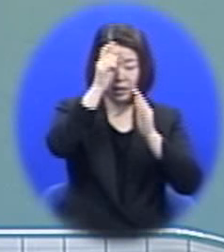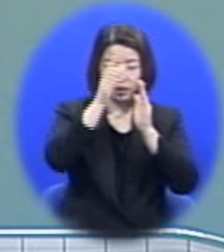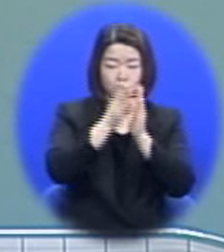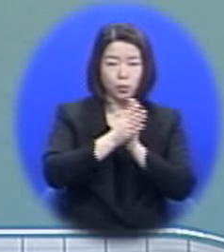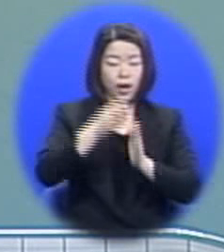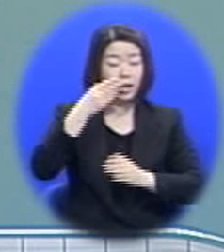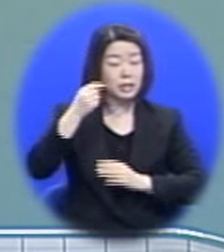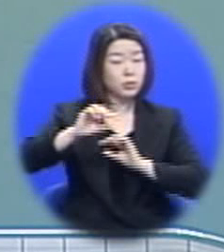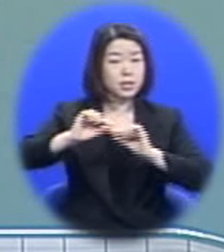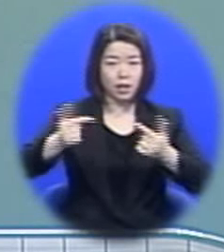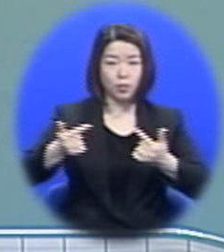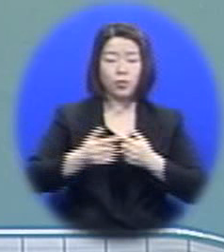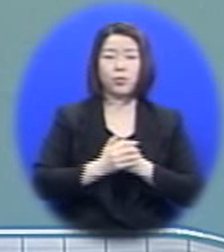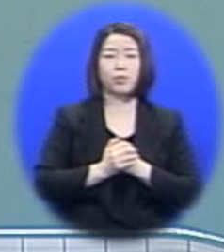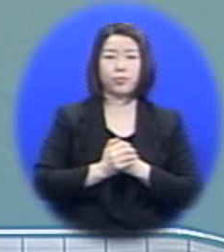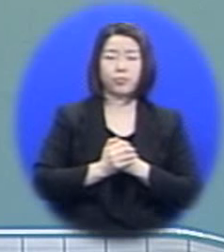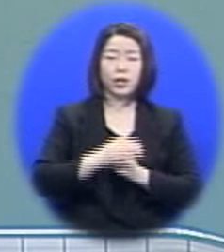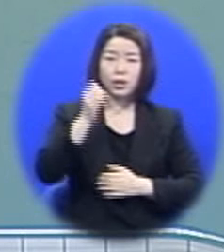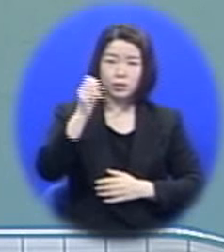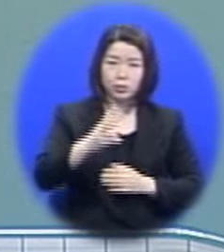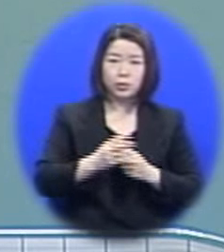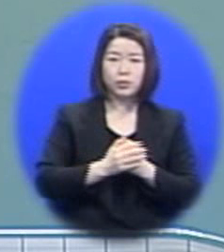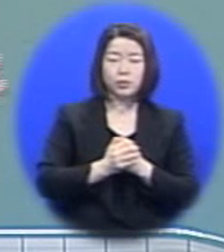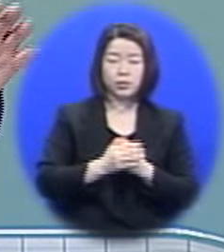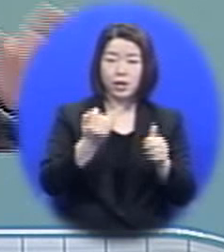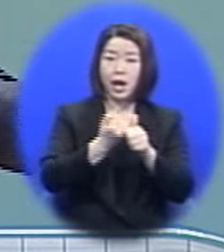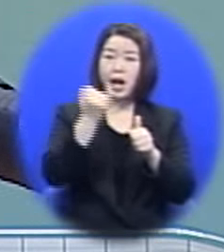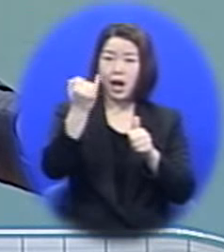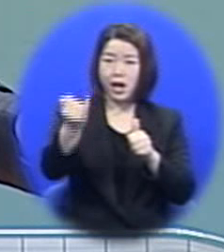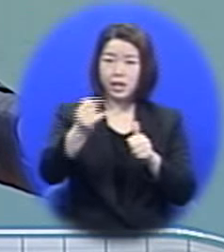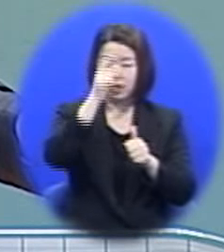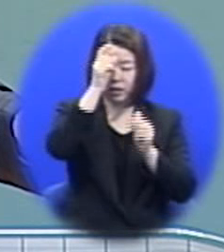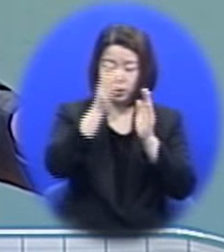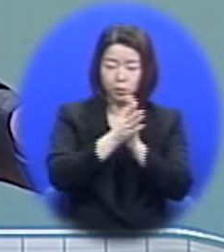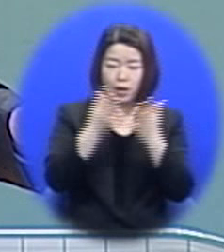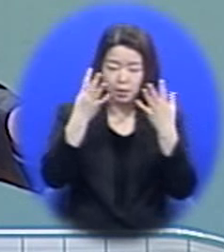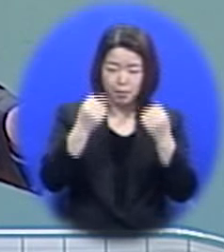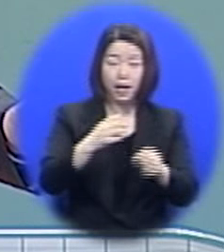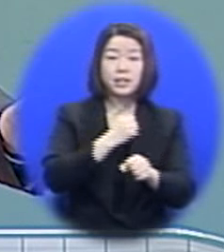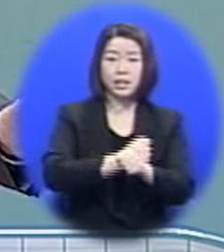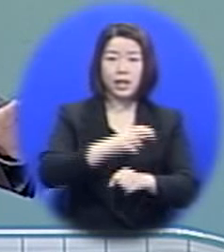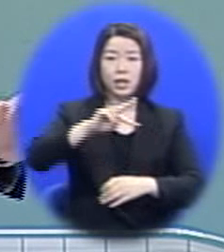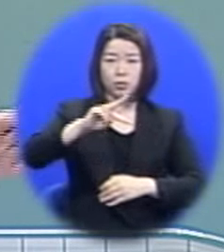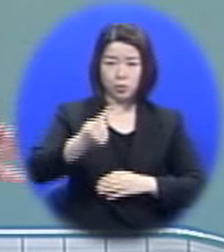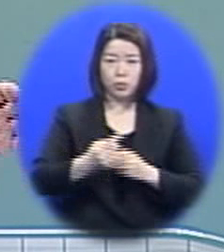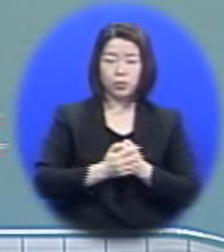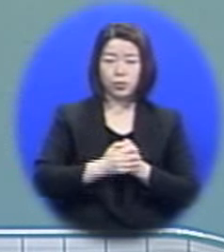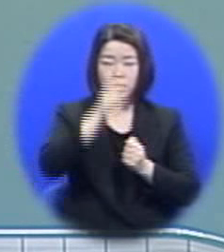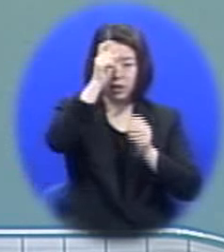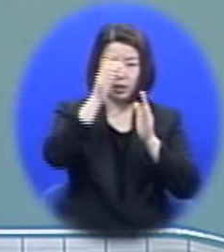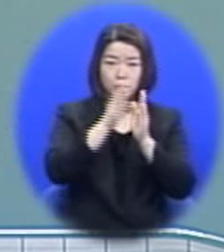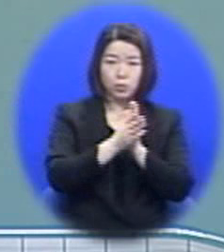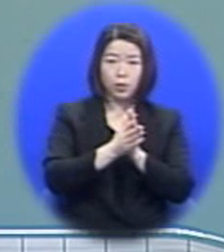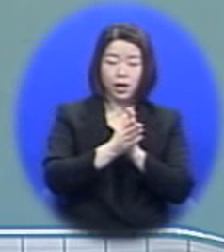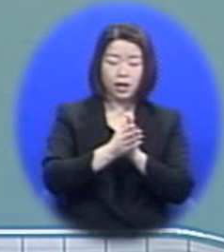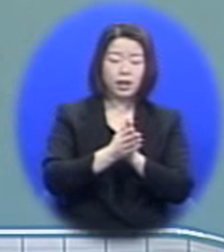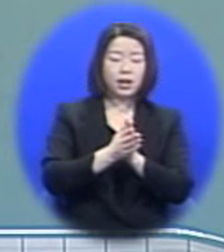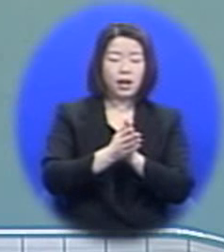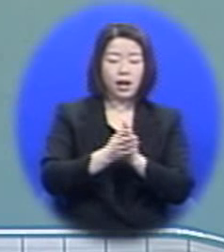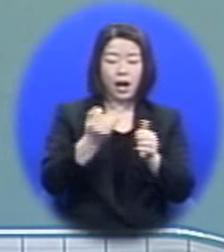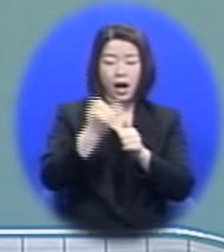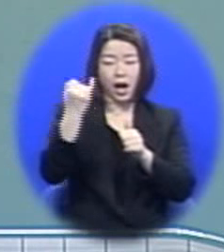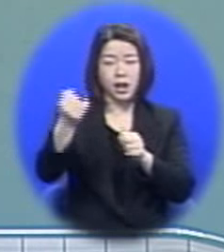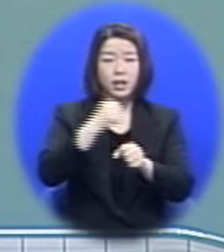익숙지 않으시고 그리고 아내가 기도를 많이 한다 그래서 기도는 아내가 하는 것이라고